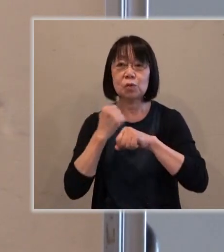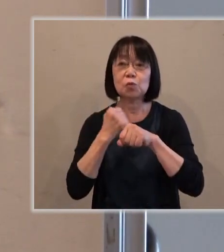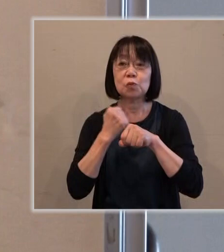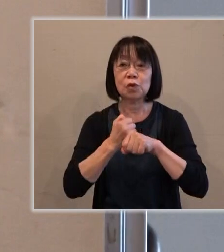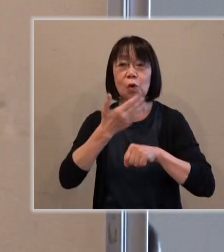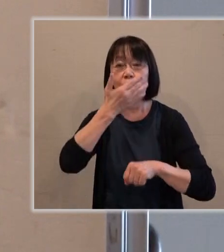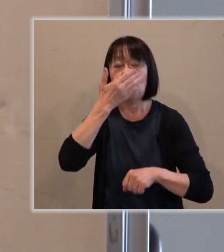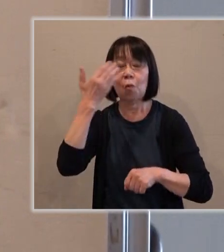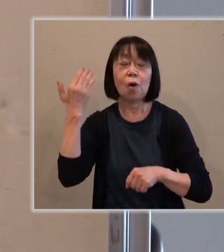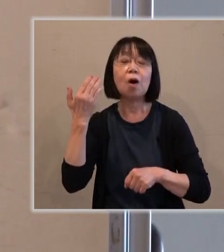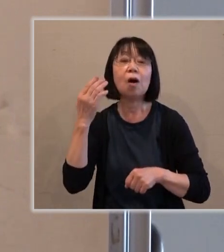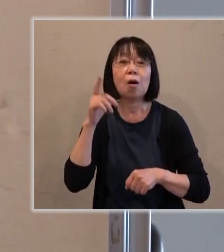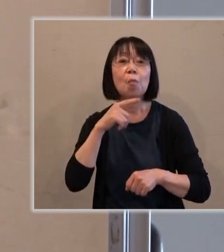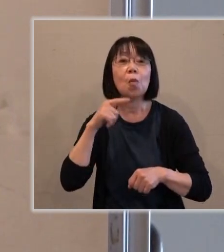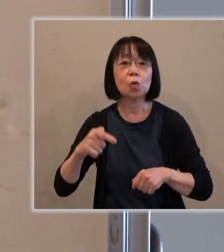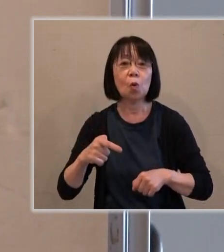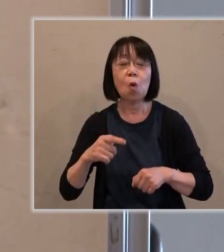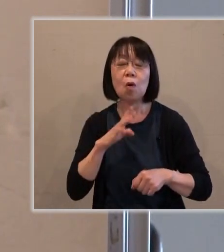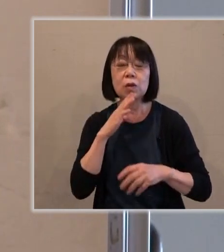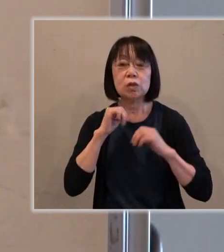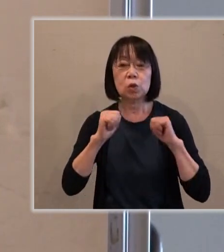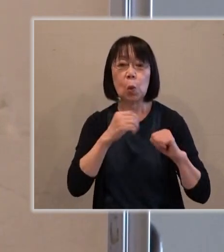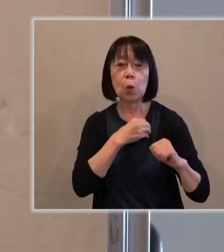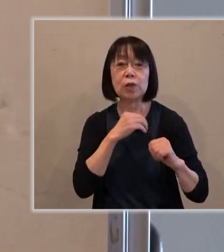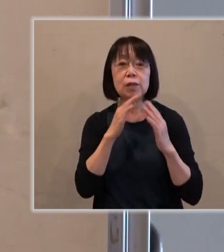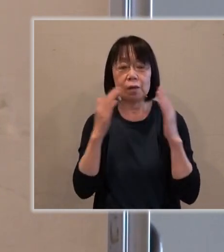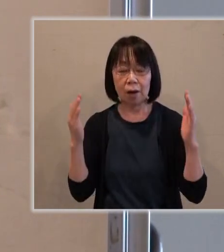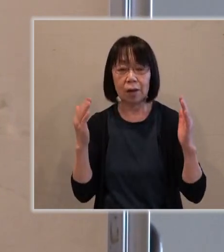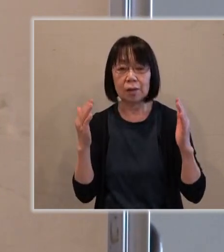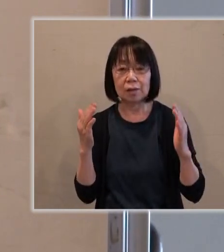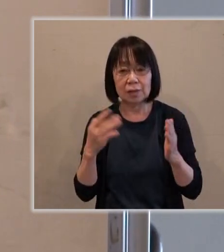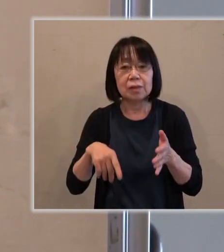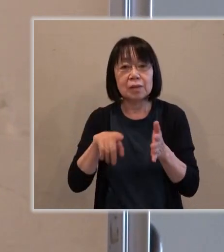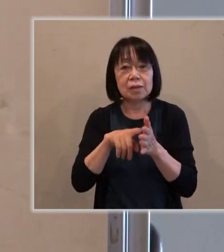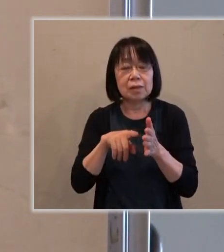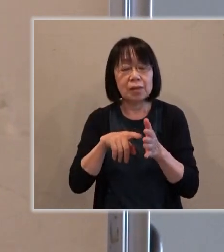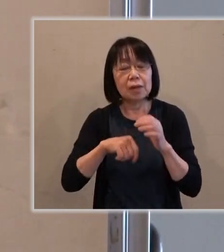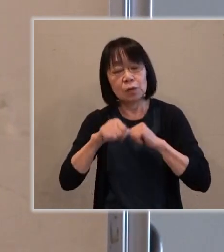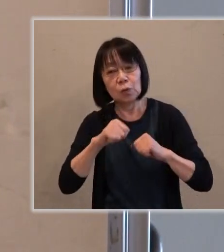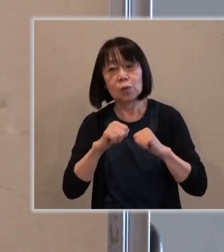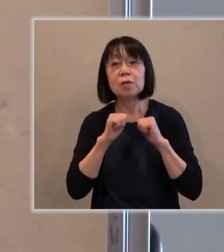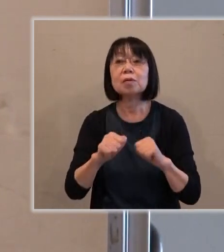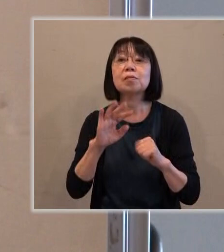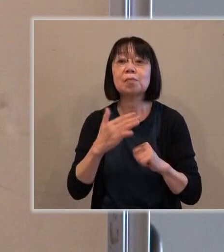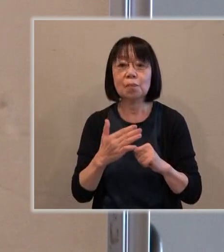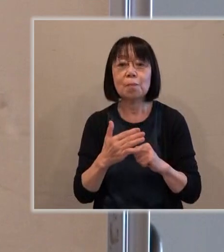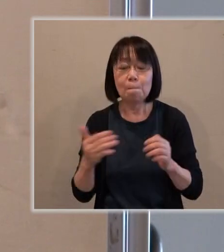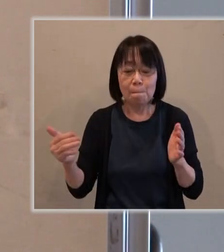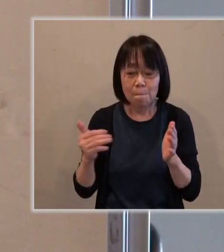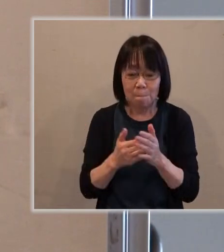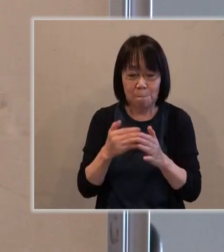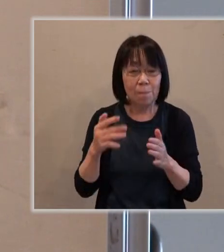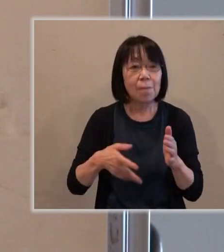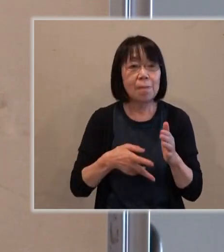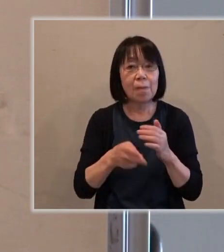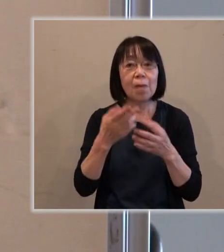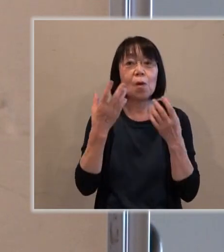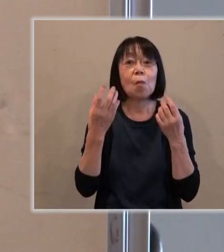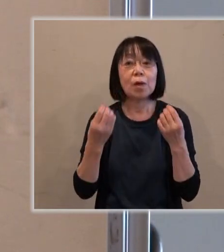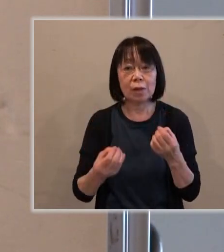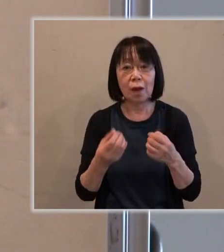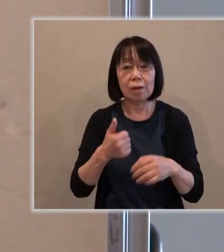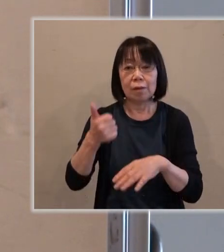に、所属してたんですけれども、まあ、任期を終えて、代表という場を退いて、で現在はです